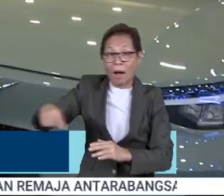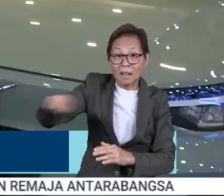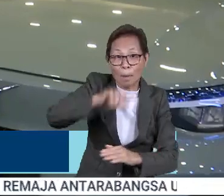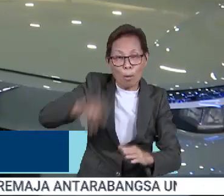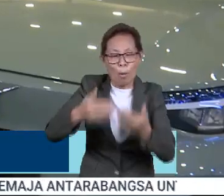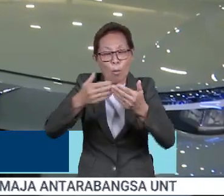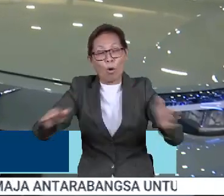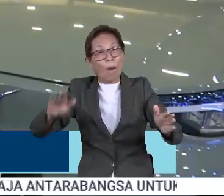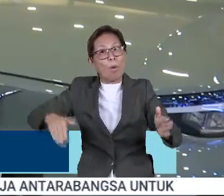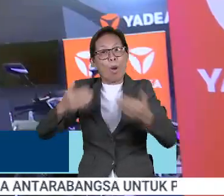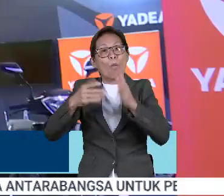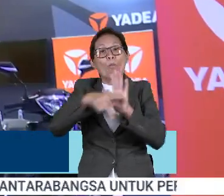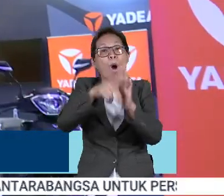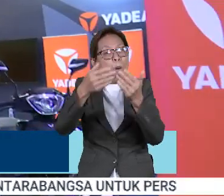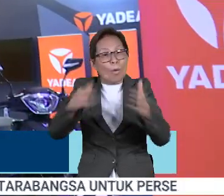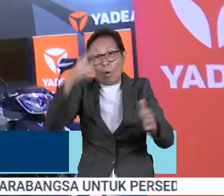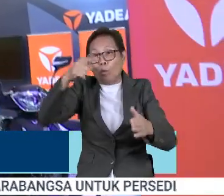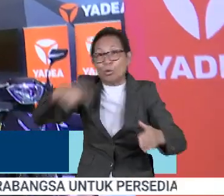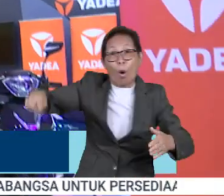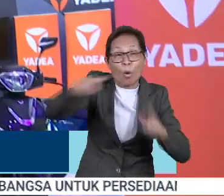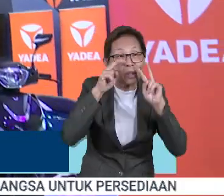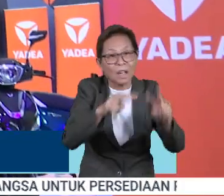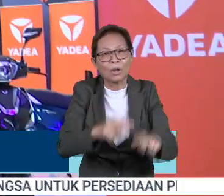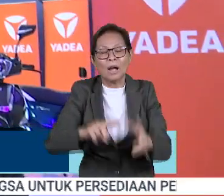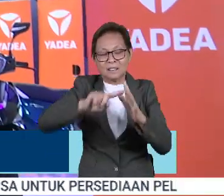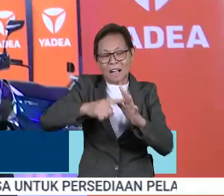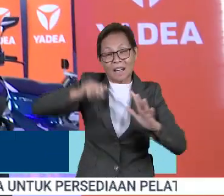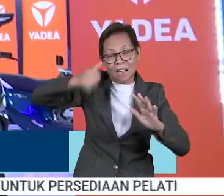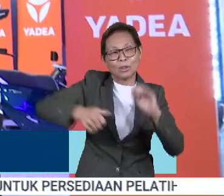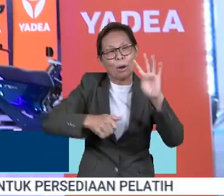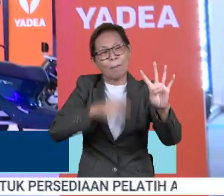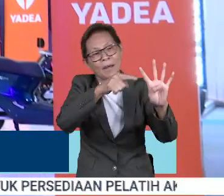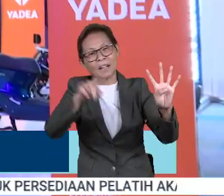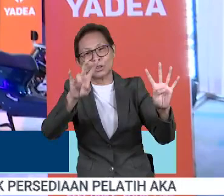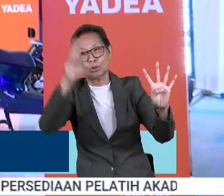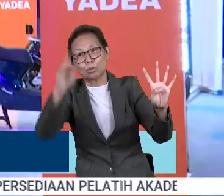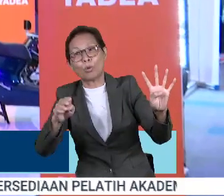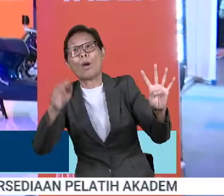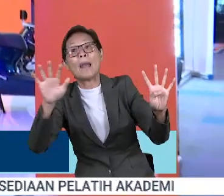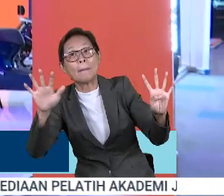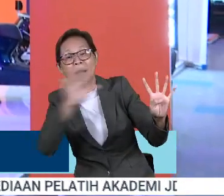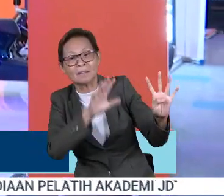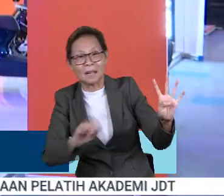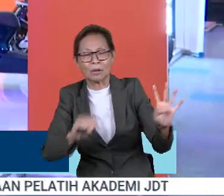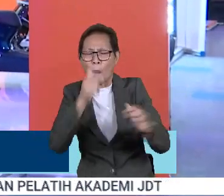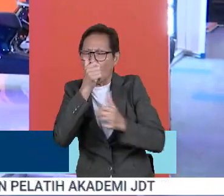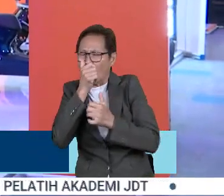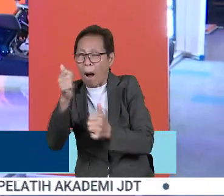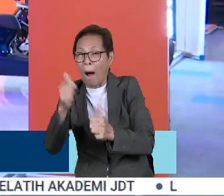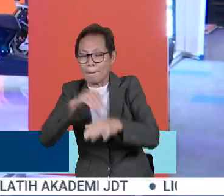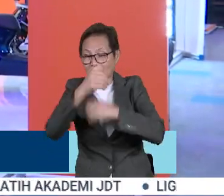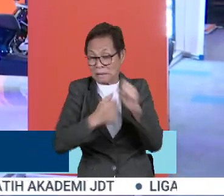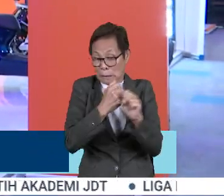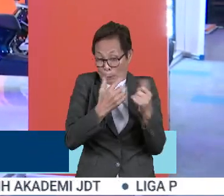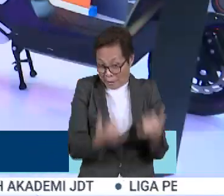dibuka untuk eee orang awam baik ke bumbunya isuk 4 hingga 7 hari bulan dan yang menariknya pada tahun